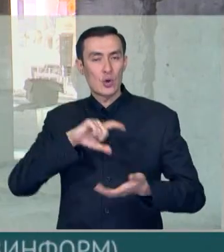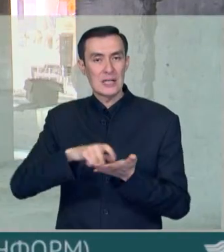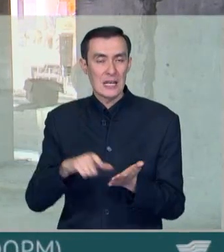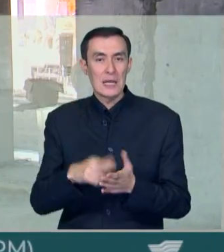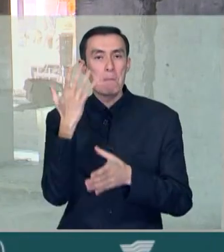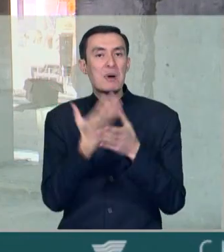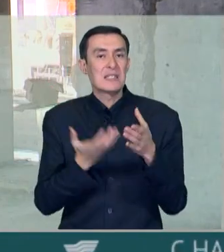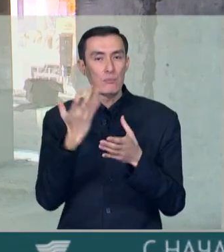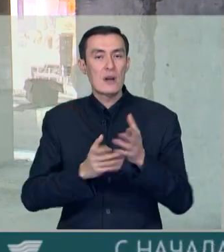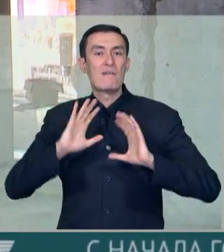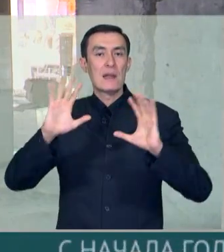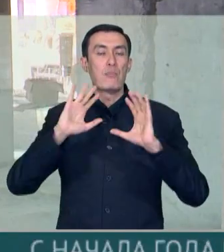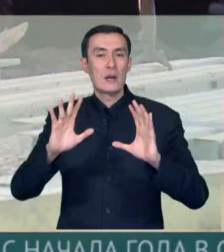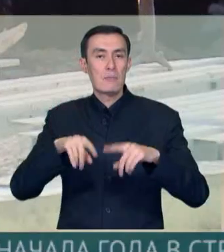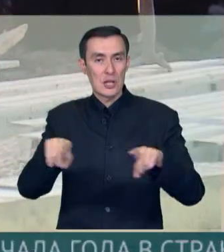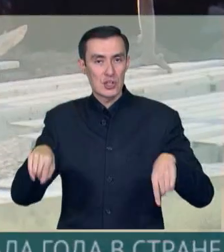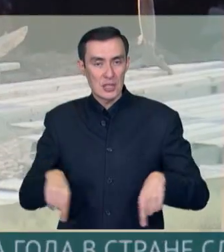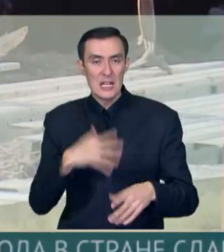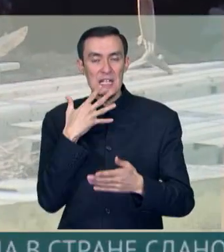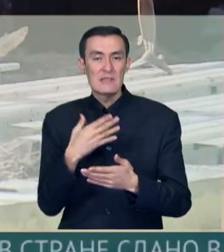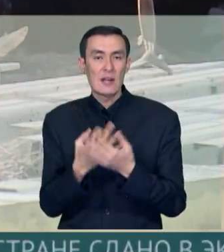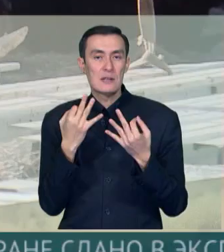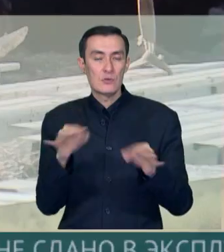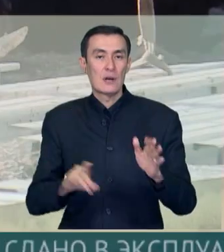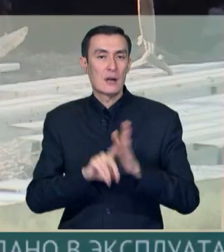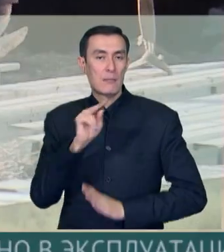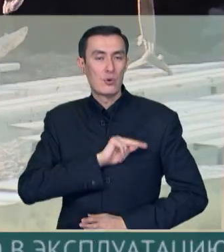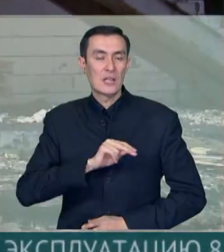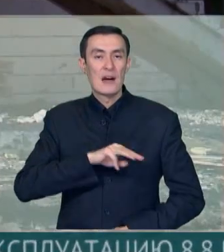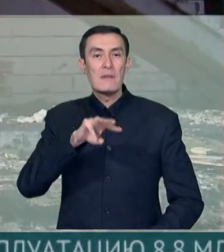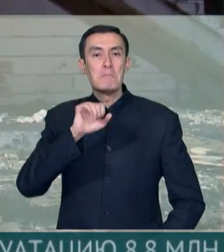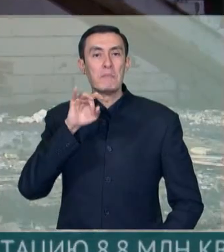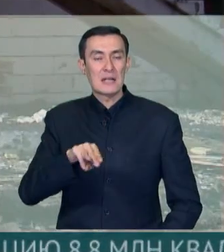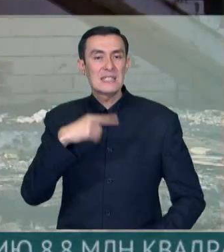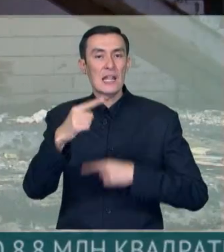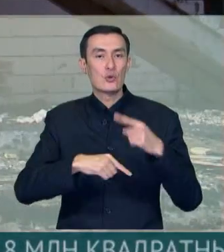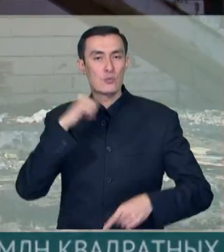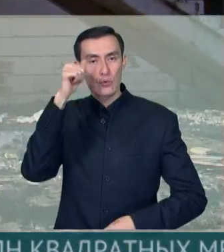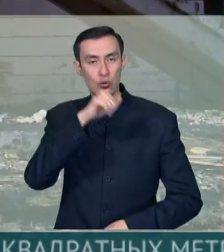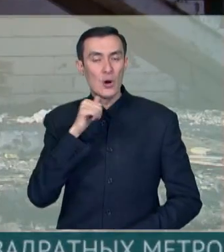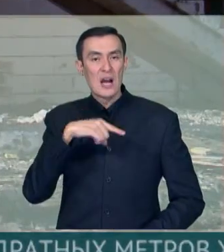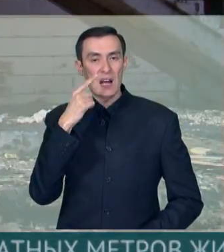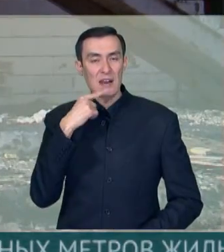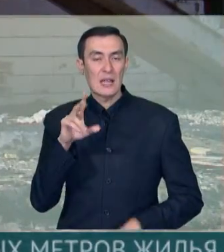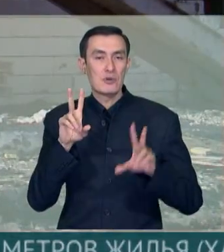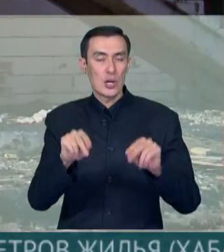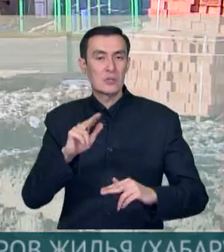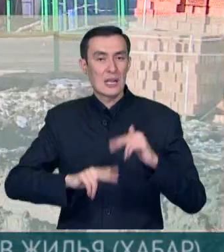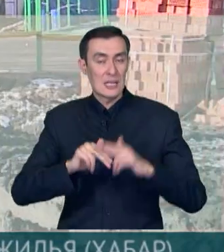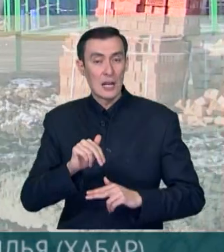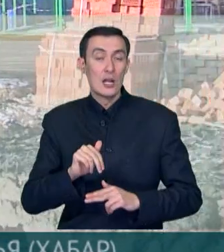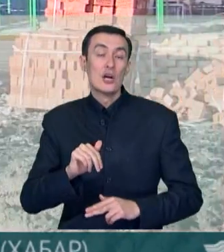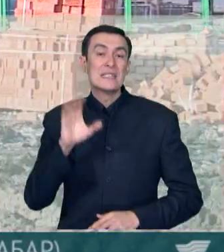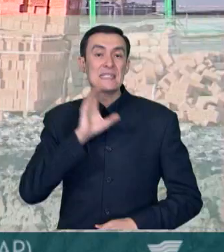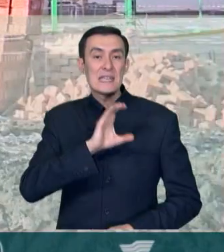также баскетбольные и волейбольные площадки. Свои двери он распахнет уже в марте следующего года, утверждают строители. Отмечу,